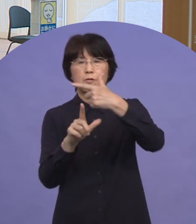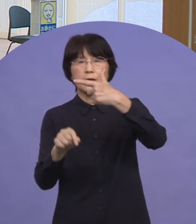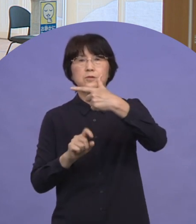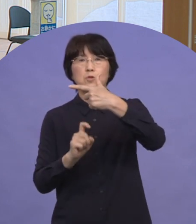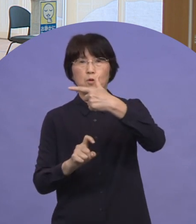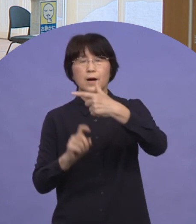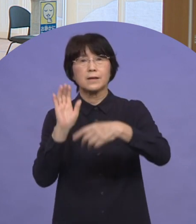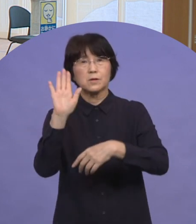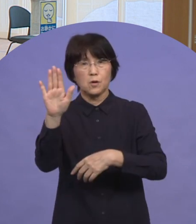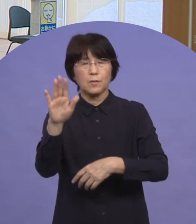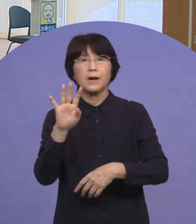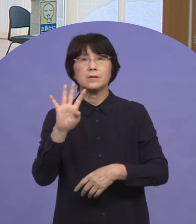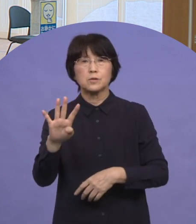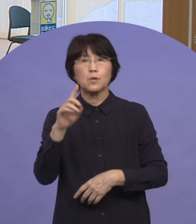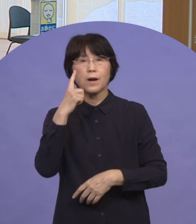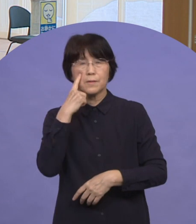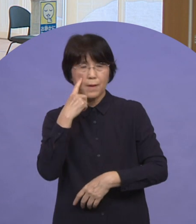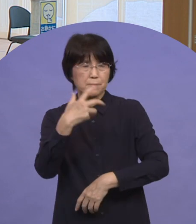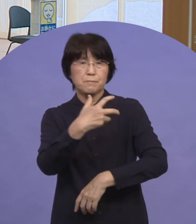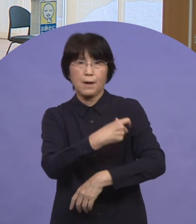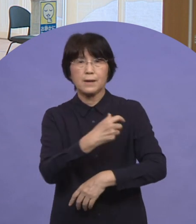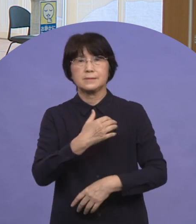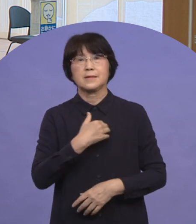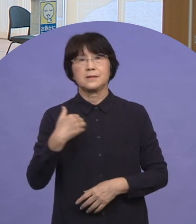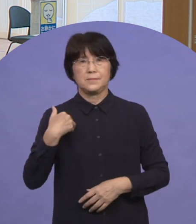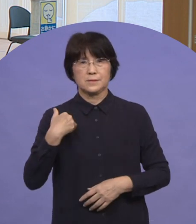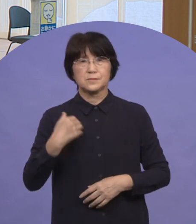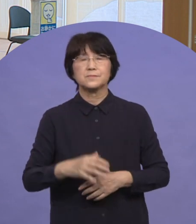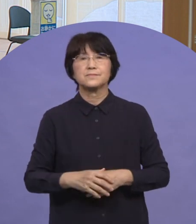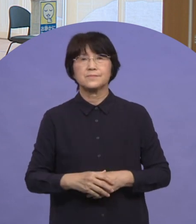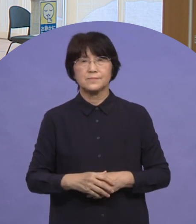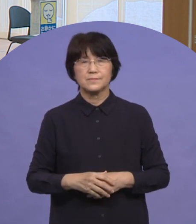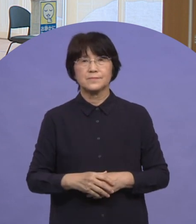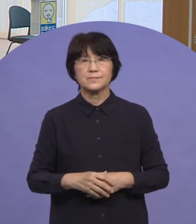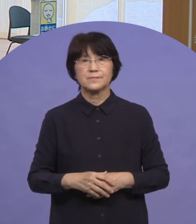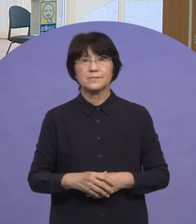降は4回目接種も実施されます。